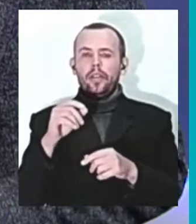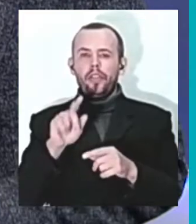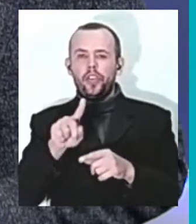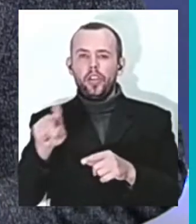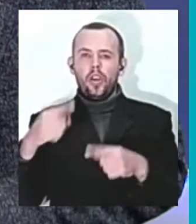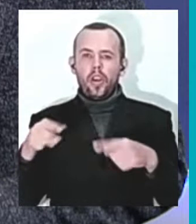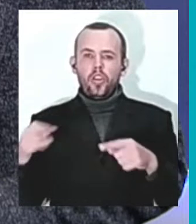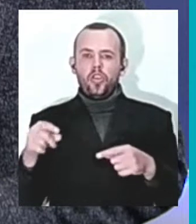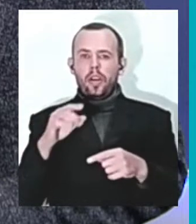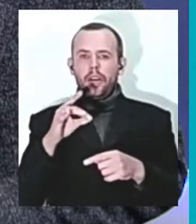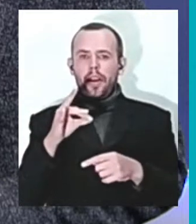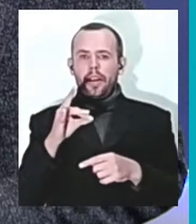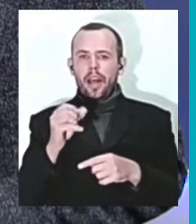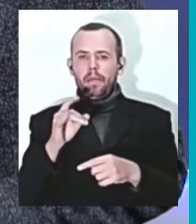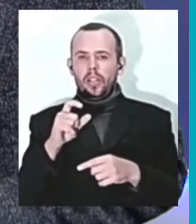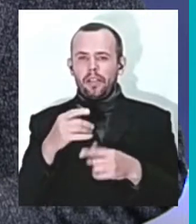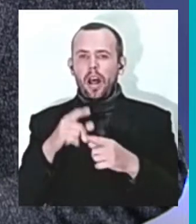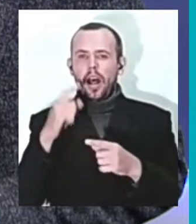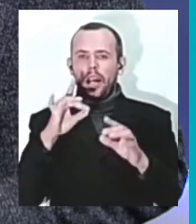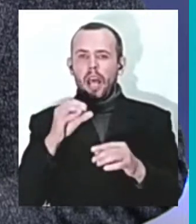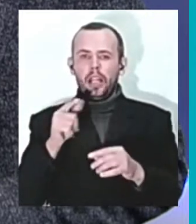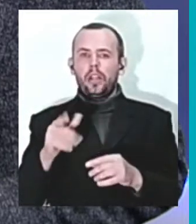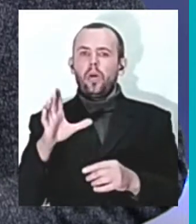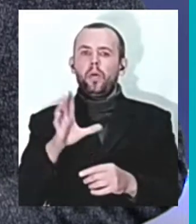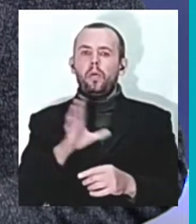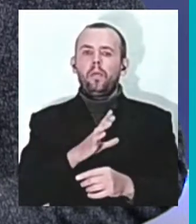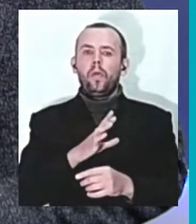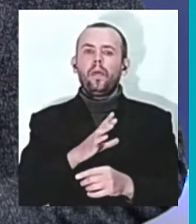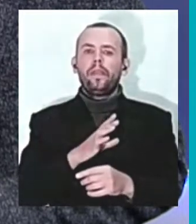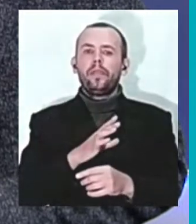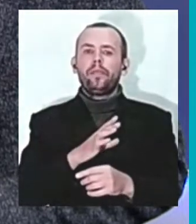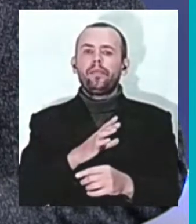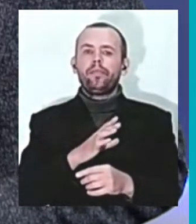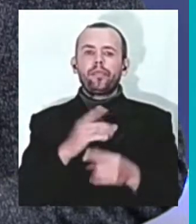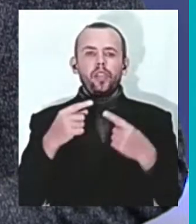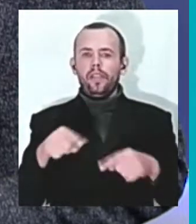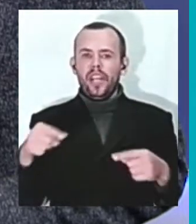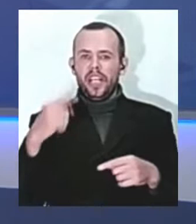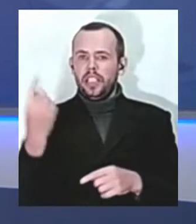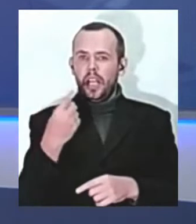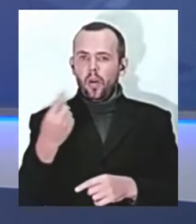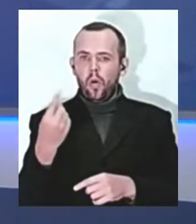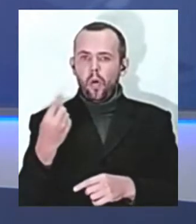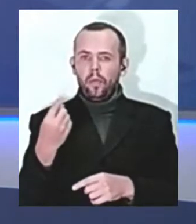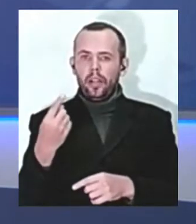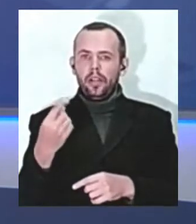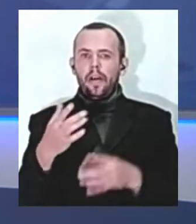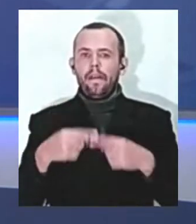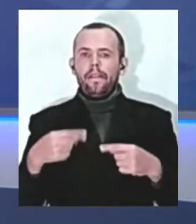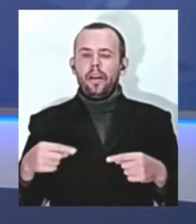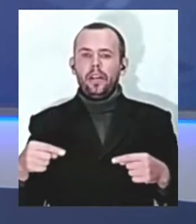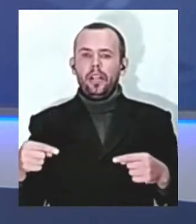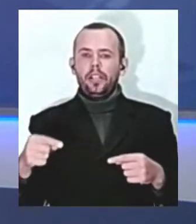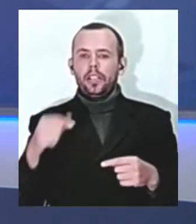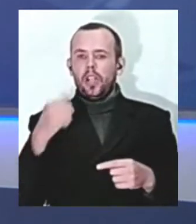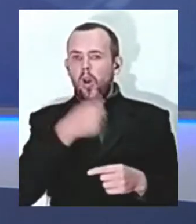репрезентативі зазначений рейтинг був в різних областях, в різні роки, і в